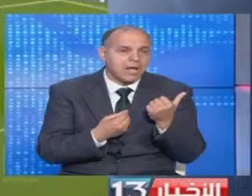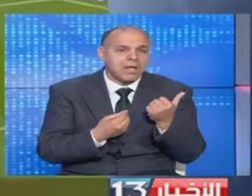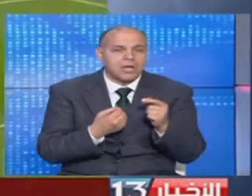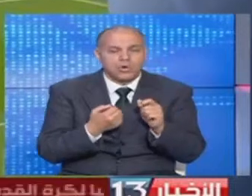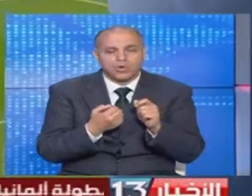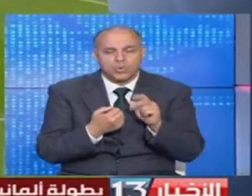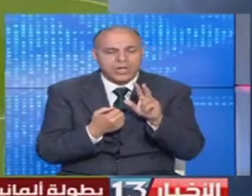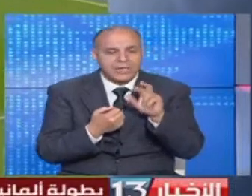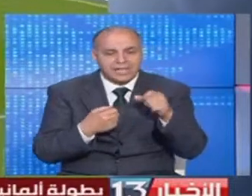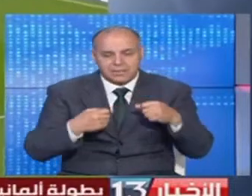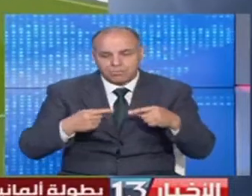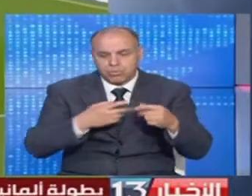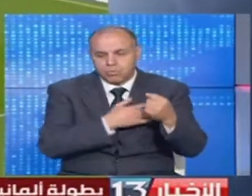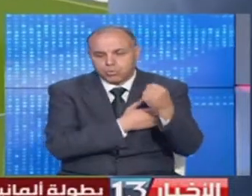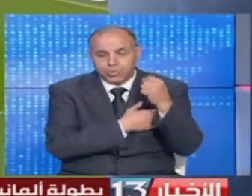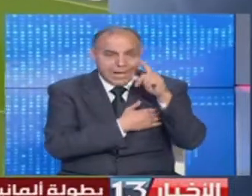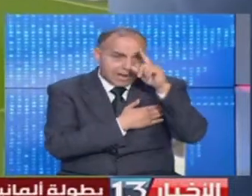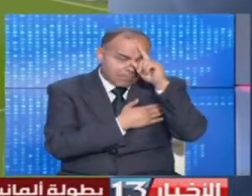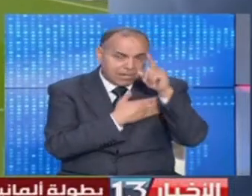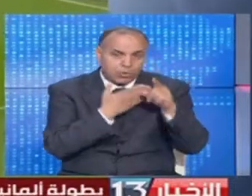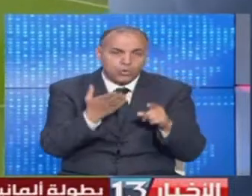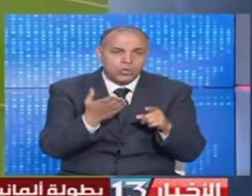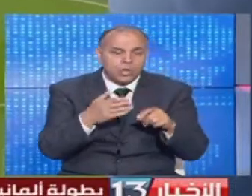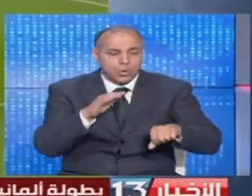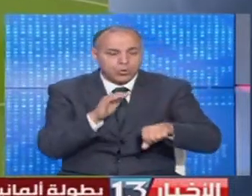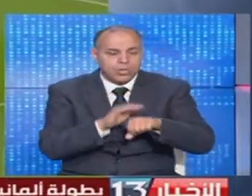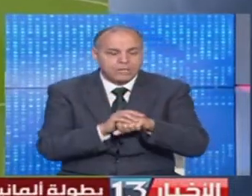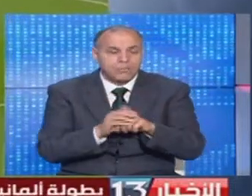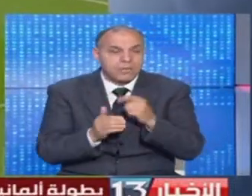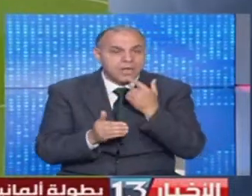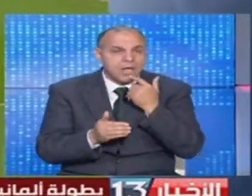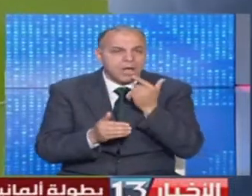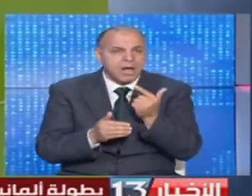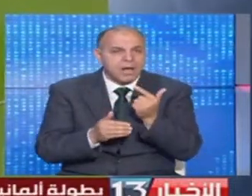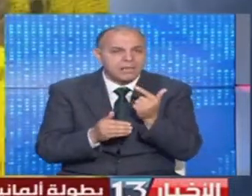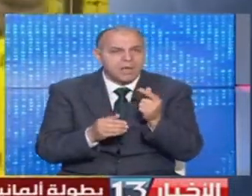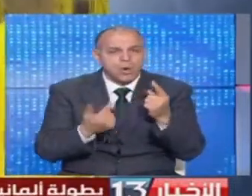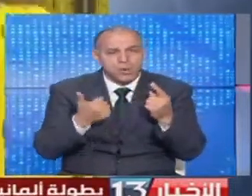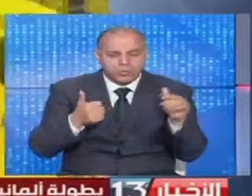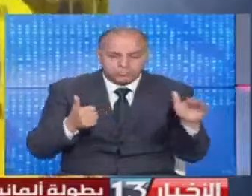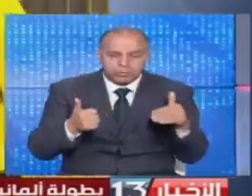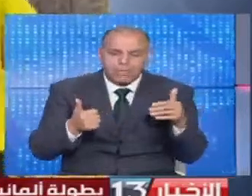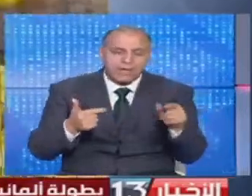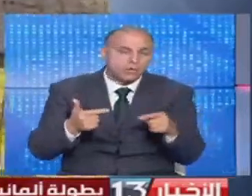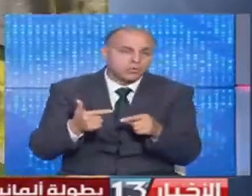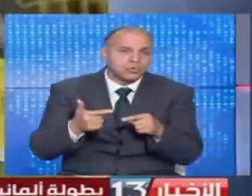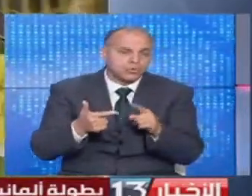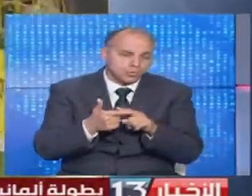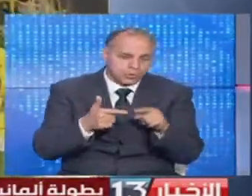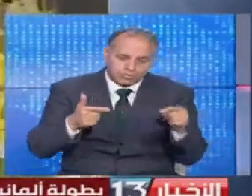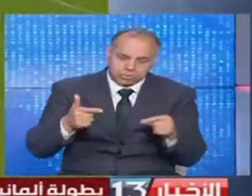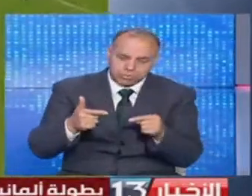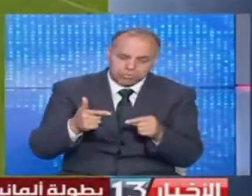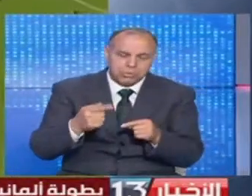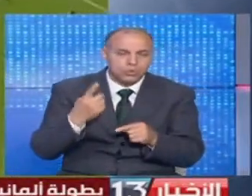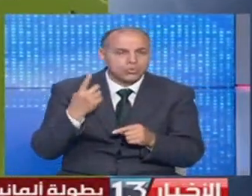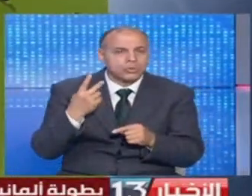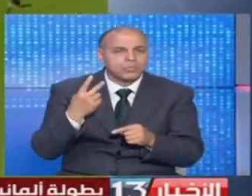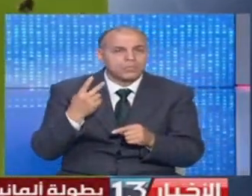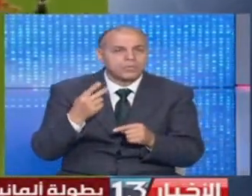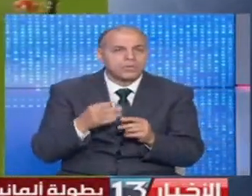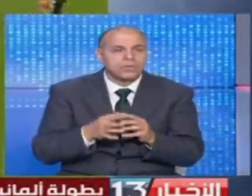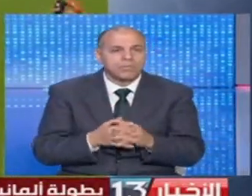الاسبوع الثلاثين من البطوله الالمانيه لكره القدم وسجل ماركوس روسو رافاييل كوريا لهدفين